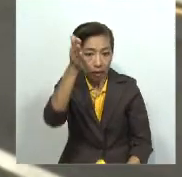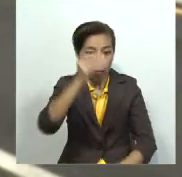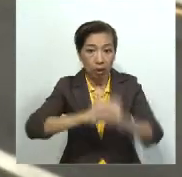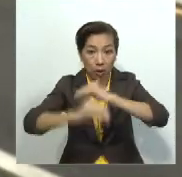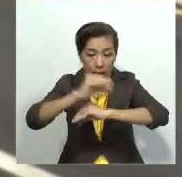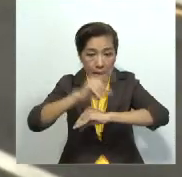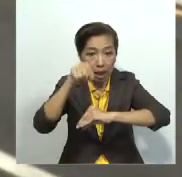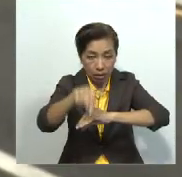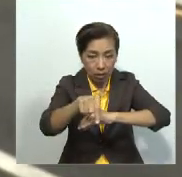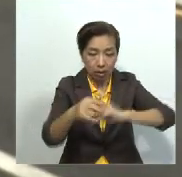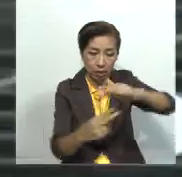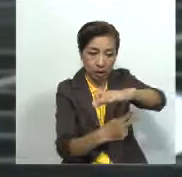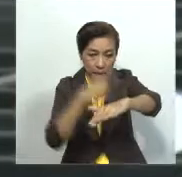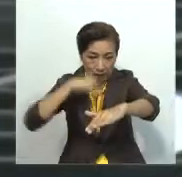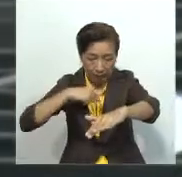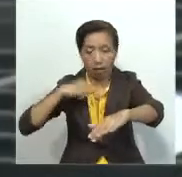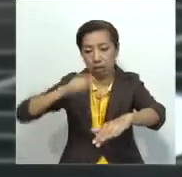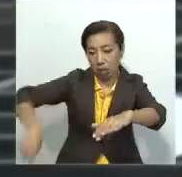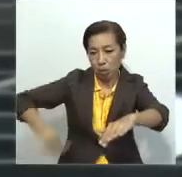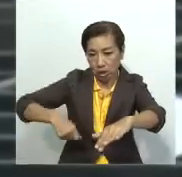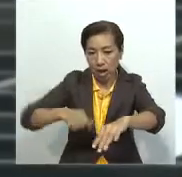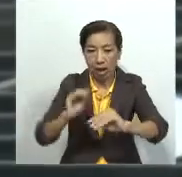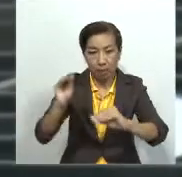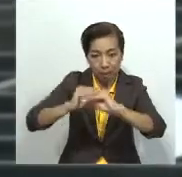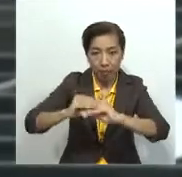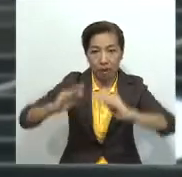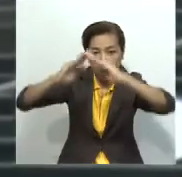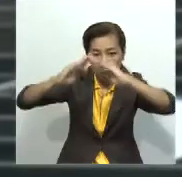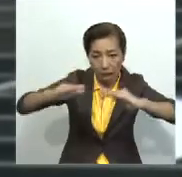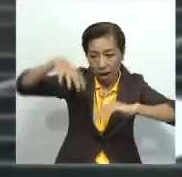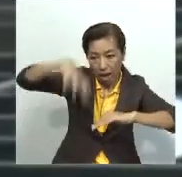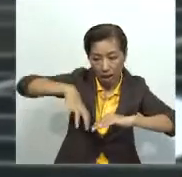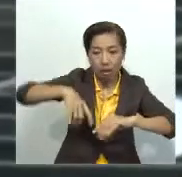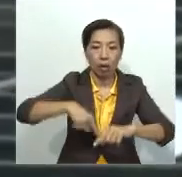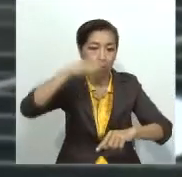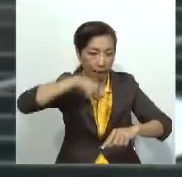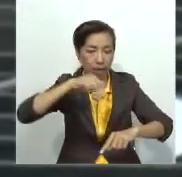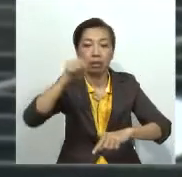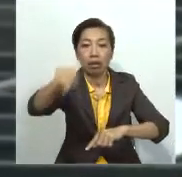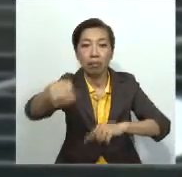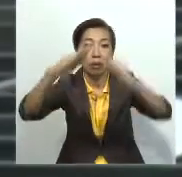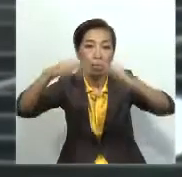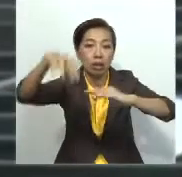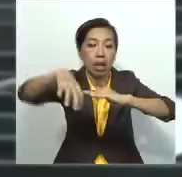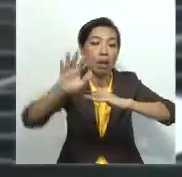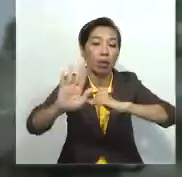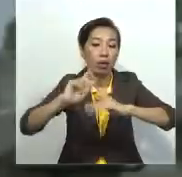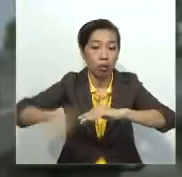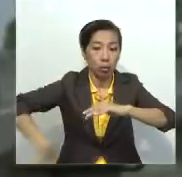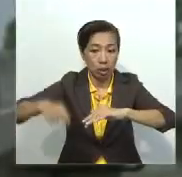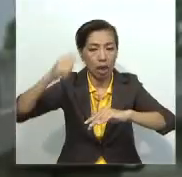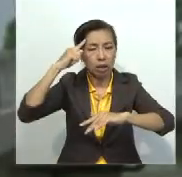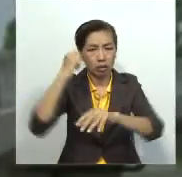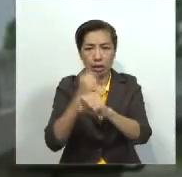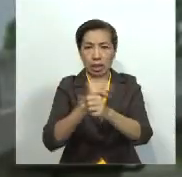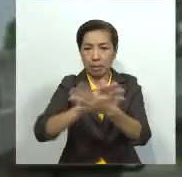ทางเชื่อมกับสะพานทั้งฝั่งไทยและกัมพูชาอาคารด่านพรมแดนทั้งฝั่งไทยและกัมพูชาคาดว่าโครงการพื้นฐานทั้งหมดเนี่ยนะครับจะ